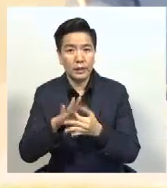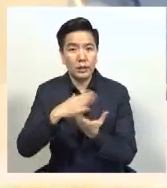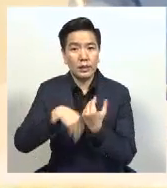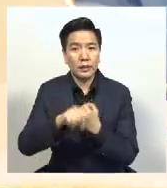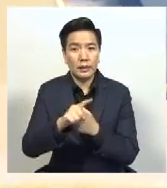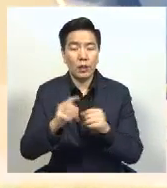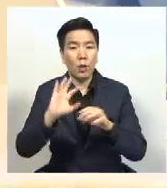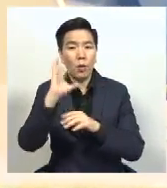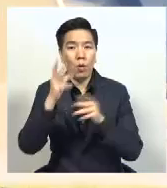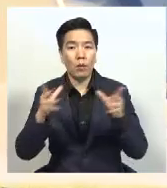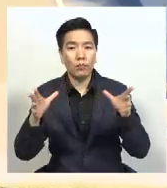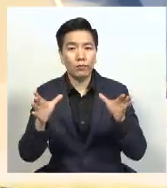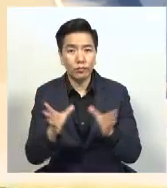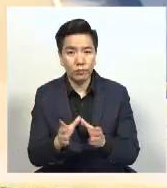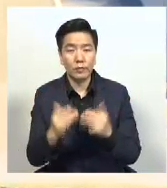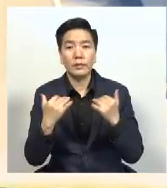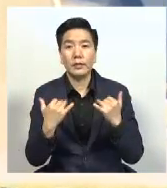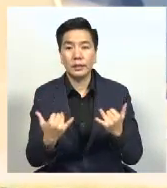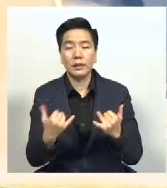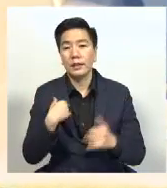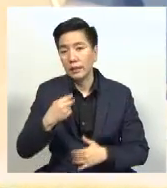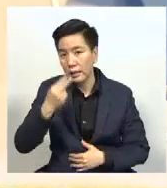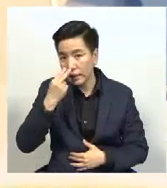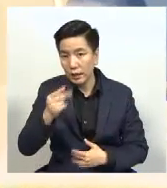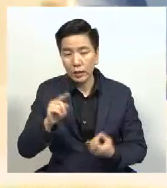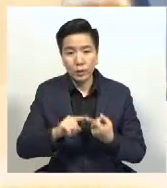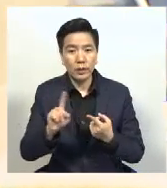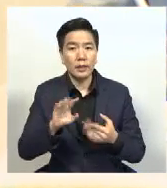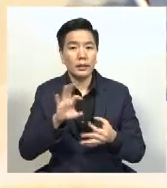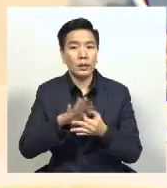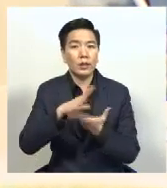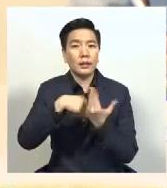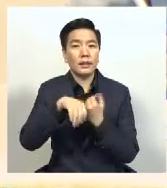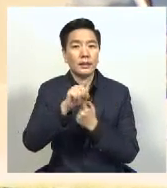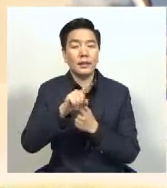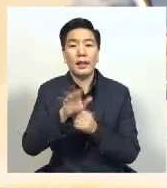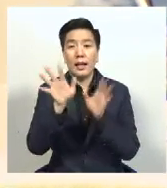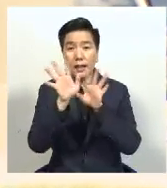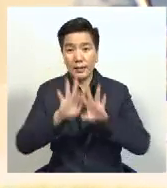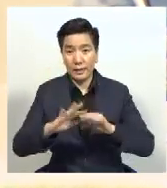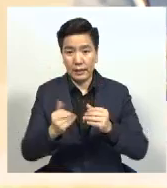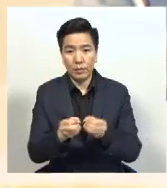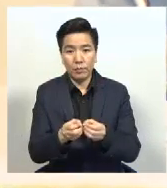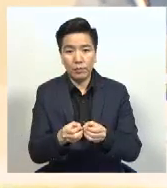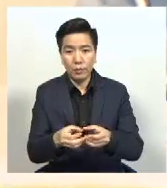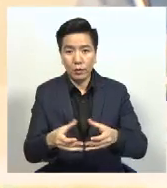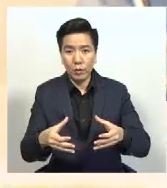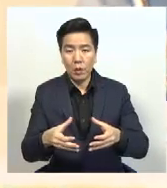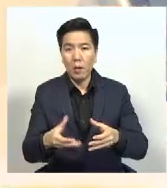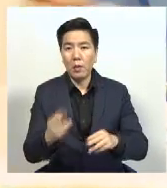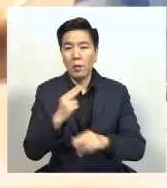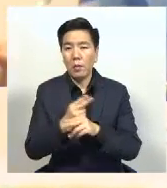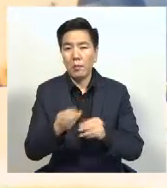เศรษฐกิจโลกซึ่งจะเห็นได้จากขนาดเศรษฐกิจของอาเซียนที่เติบโตขึ้นกว่าเท่าตั